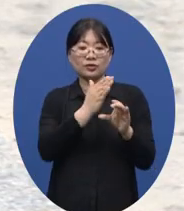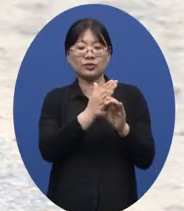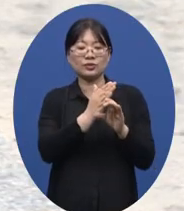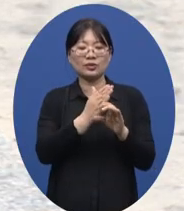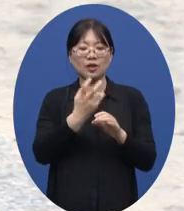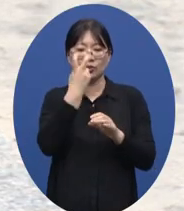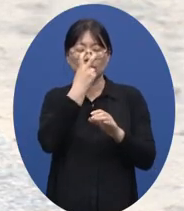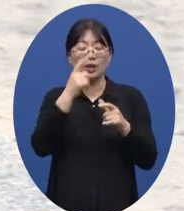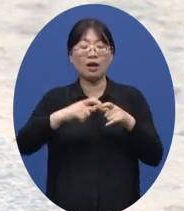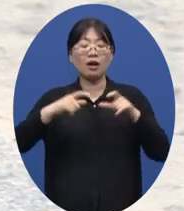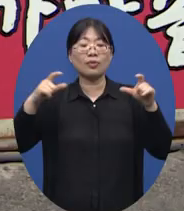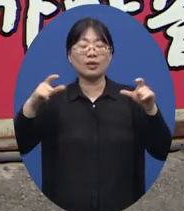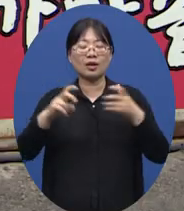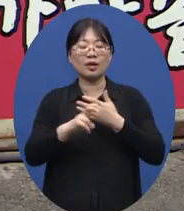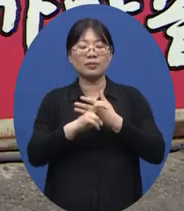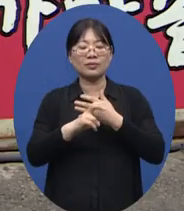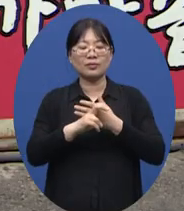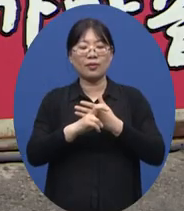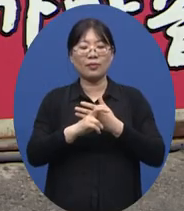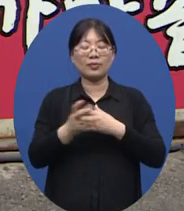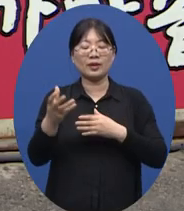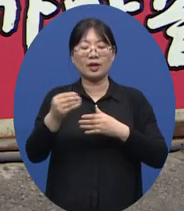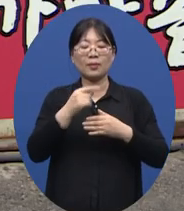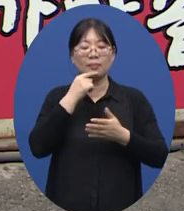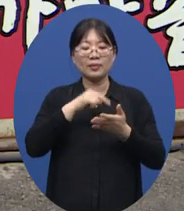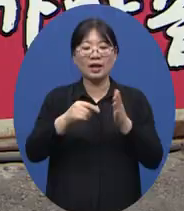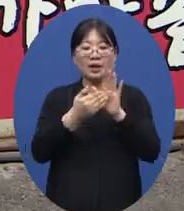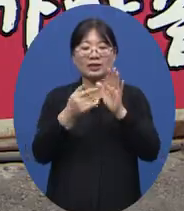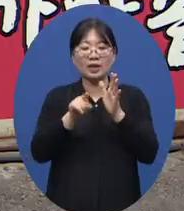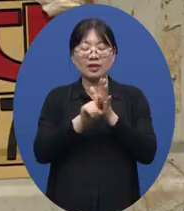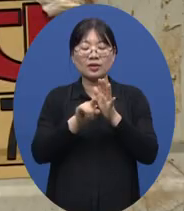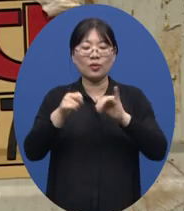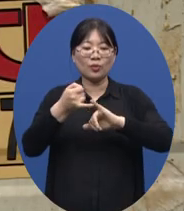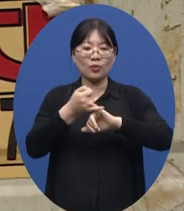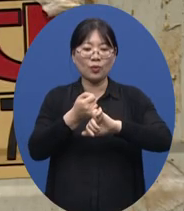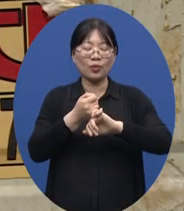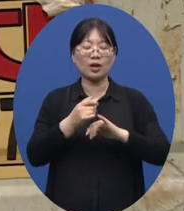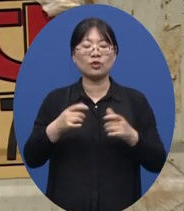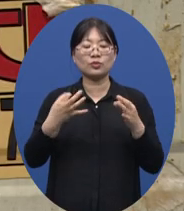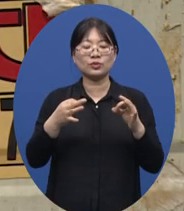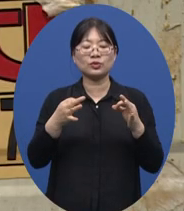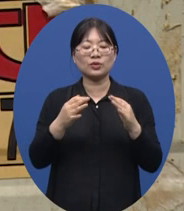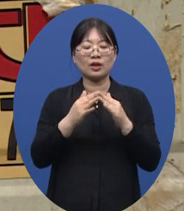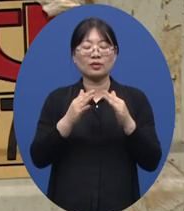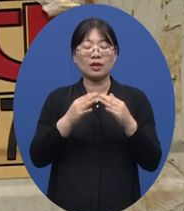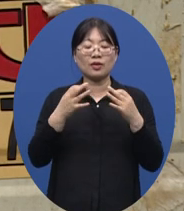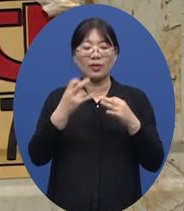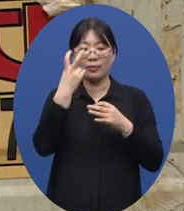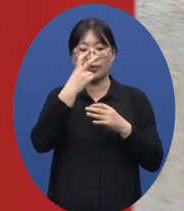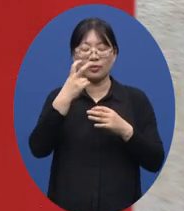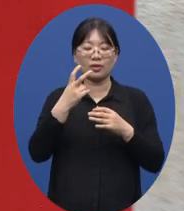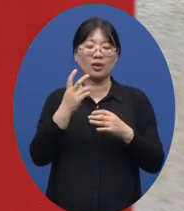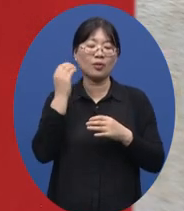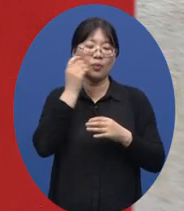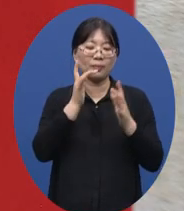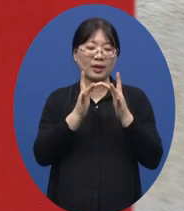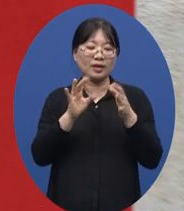예정. 불법 대출 피해를 예방하기 위해선 대출받기 전 반드시 금융위원회나 금융감독원 홈페이지를 통해